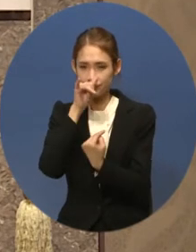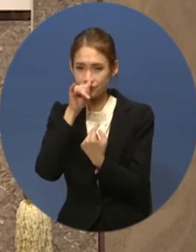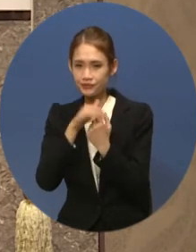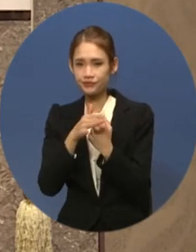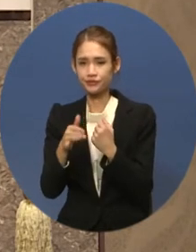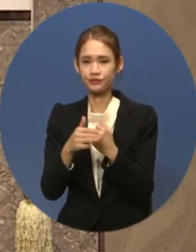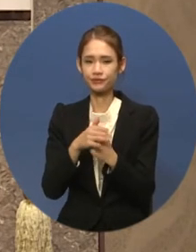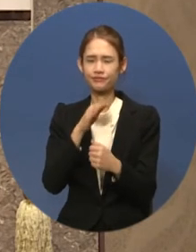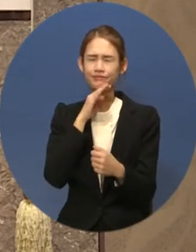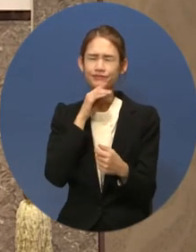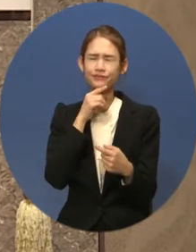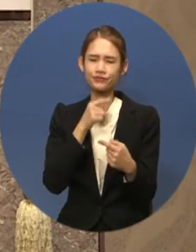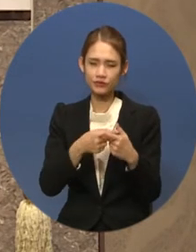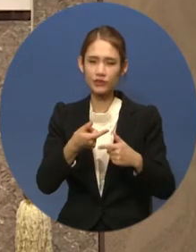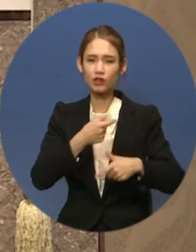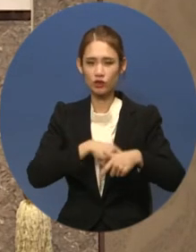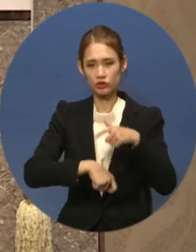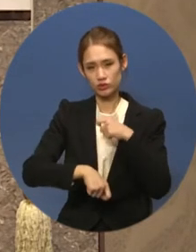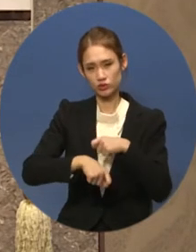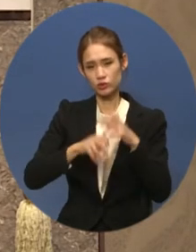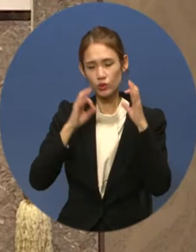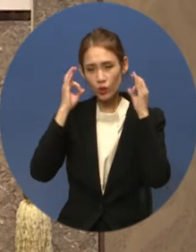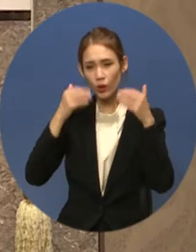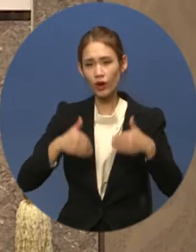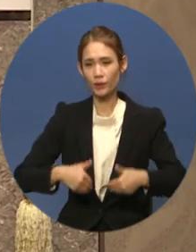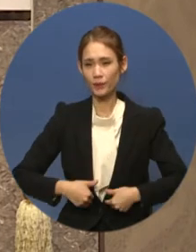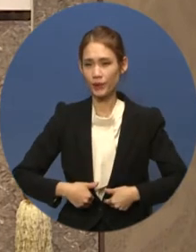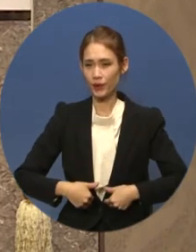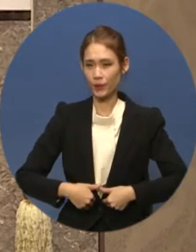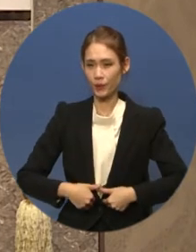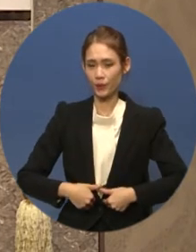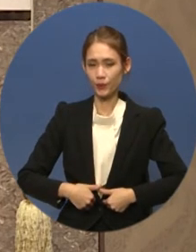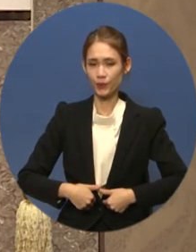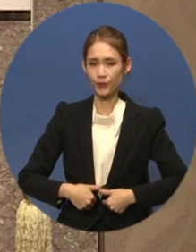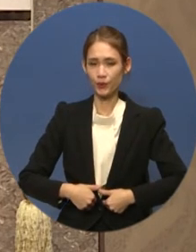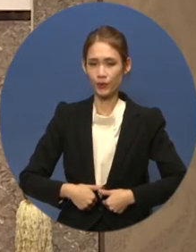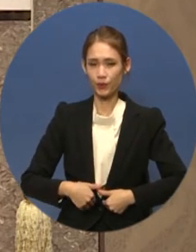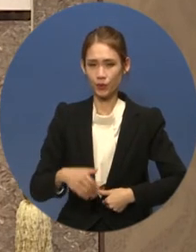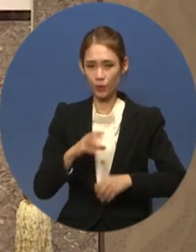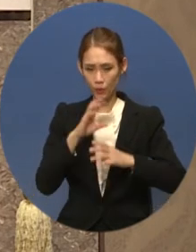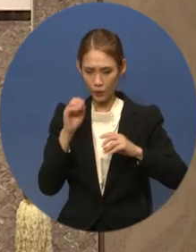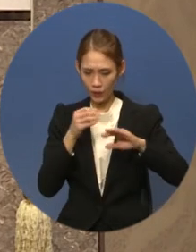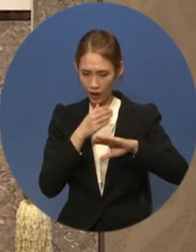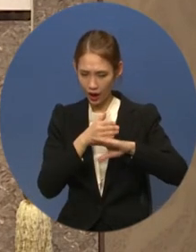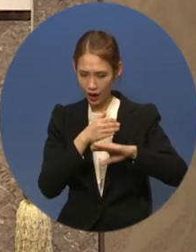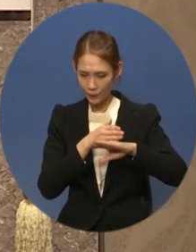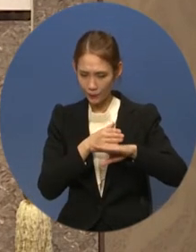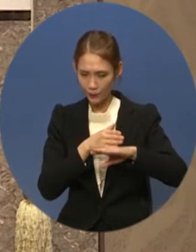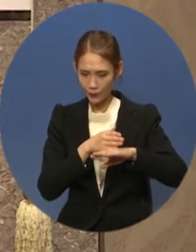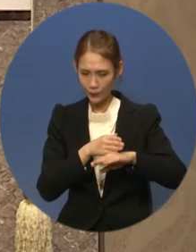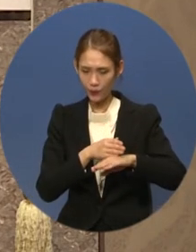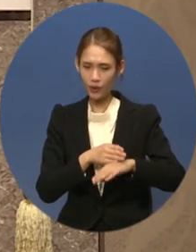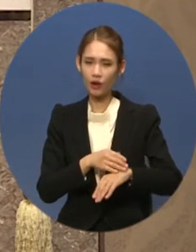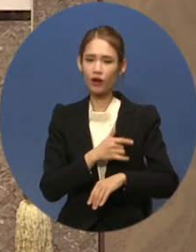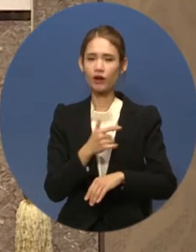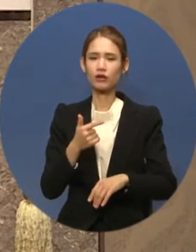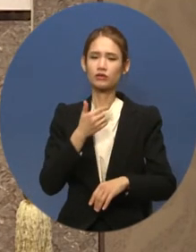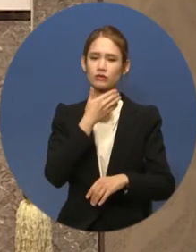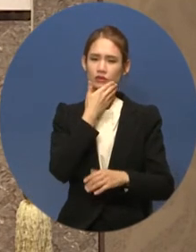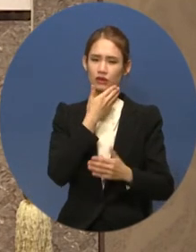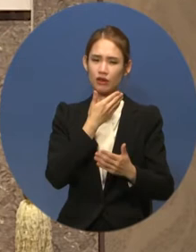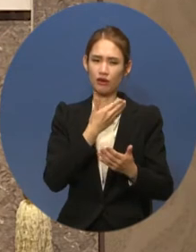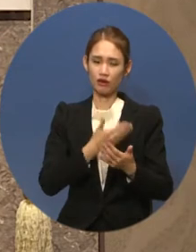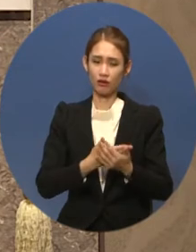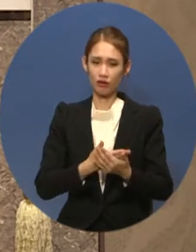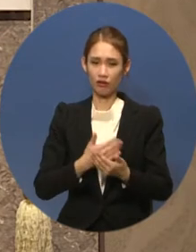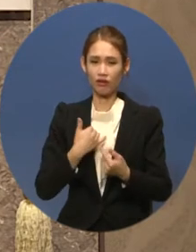당연히 더 적극적으로 노력을 해야 될 것이구요 오히려 이제 그걸 감사해 하는 것이 저희를 쑥스럽게 합니다 당연히 할 일을 하는데